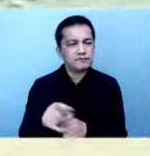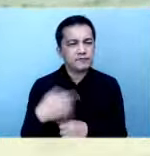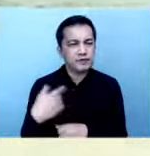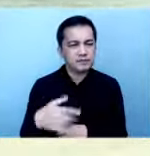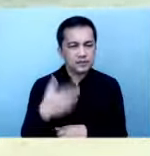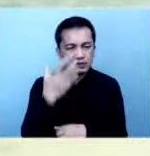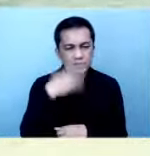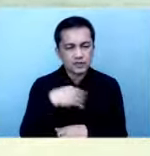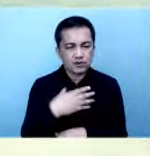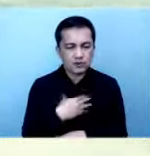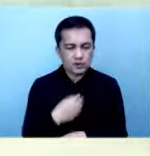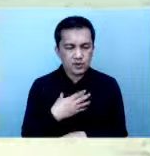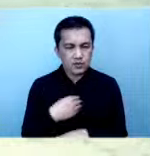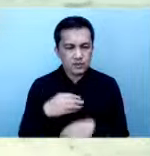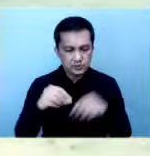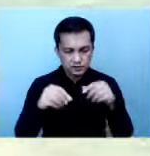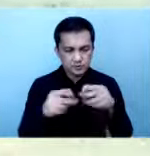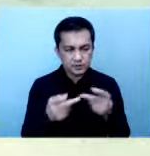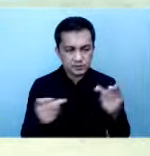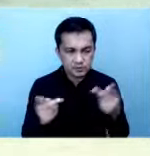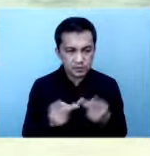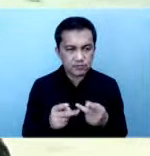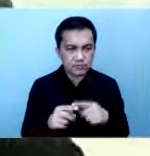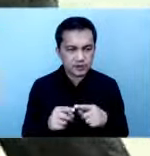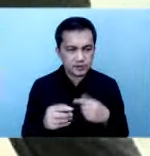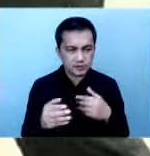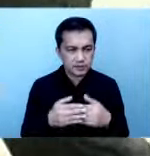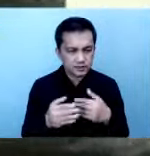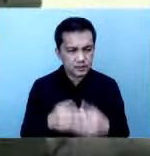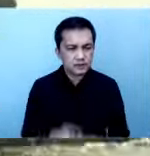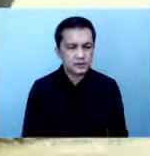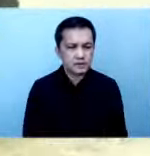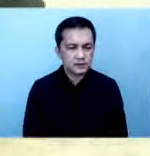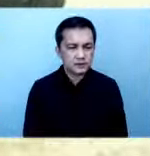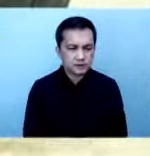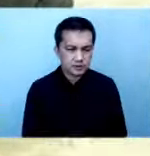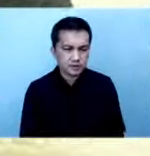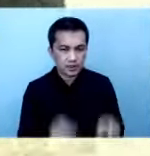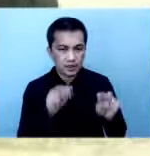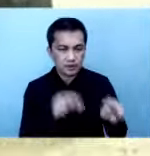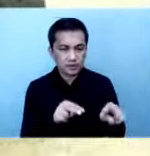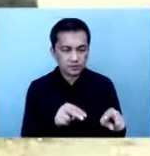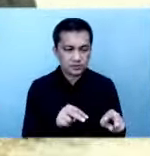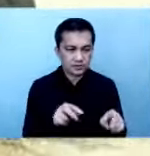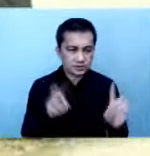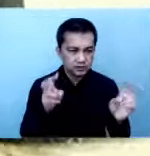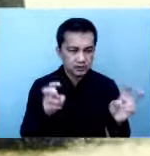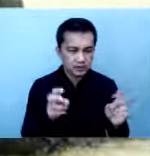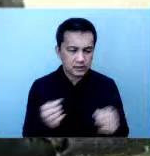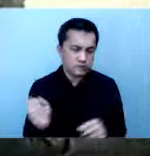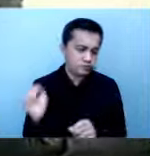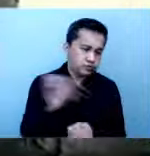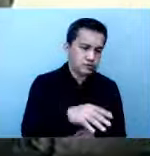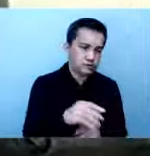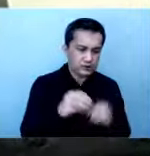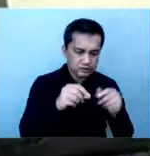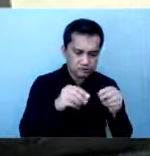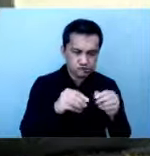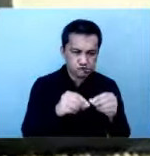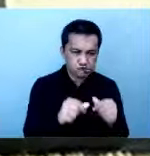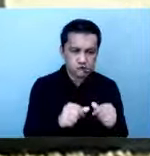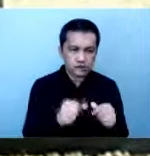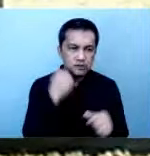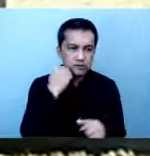puting buhangin ang lugar. Ngunit sa malapitan, tatambad sa inyo ang mga umano'y tinambak na durog-durog at patay